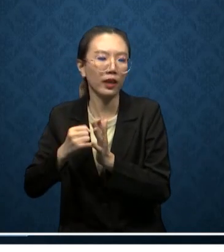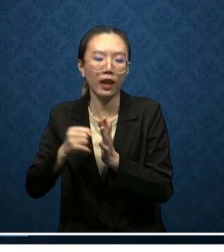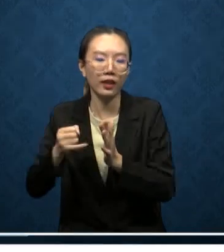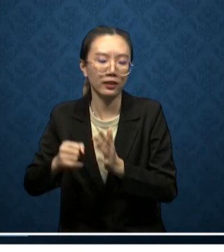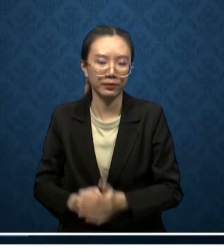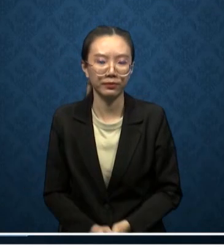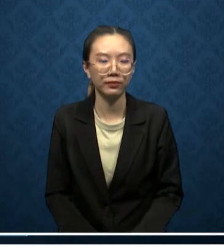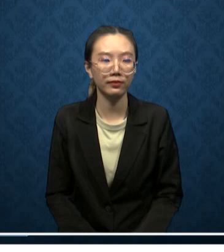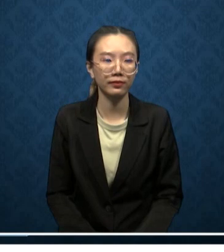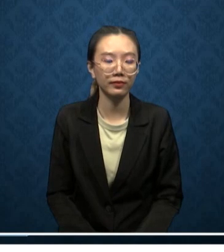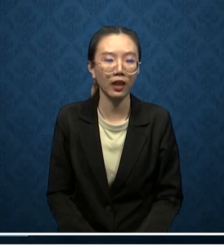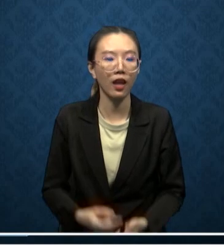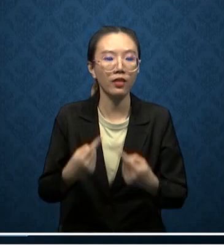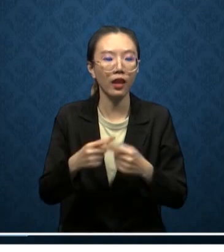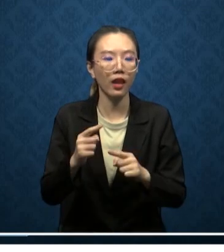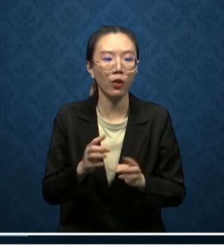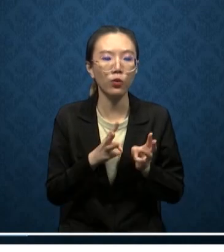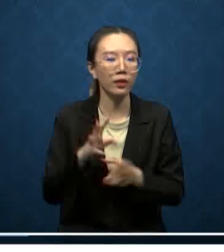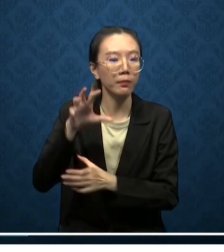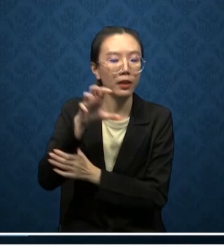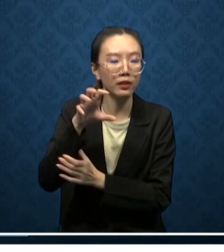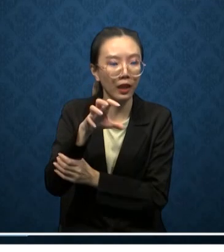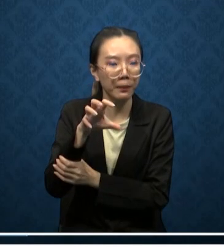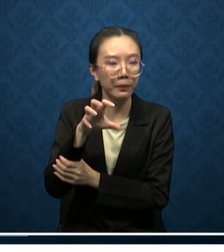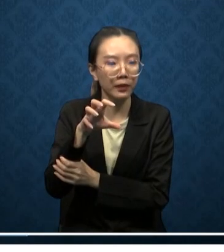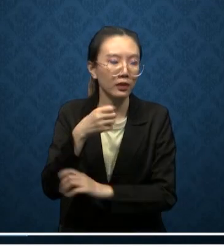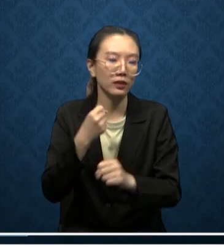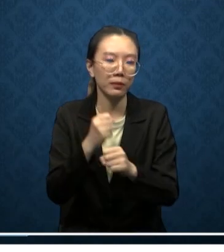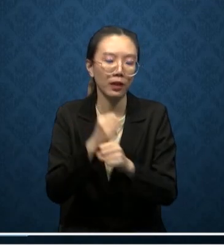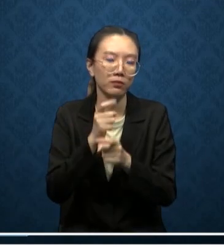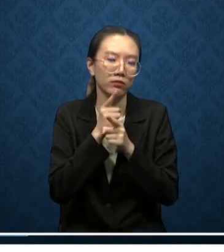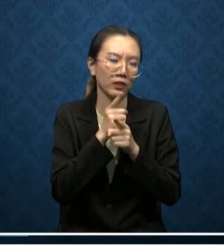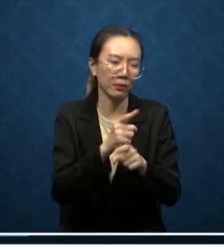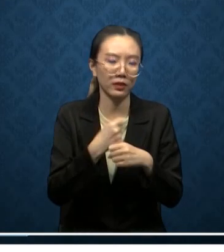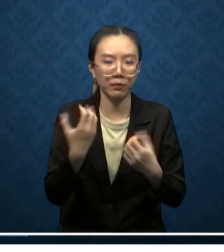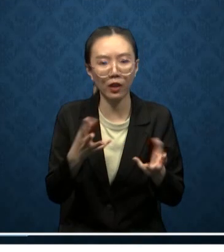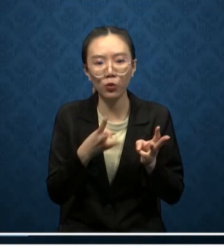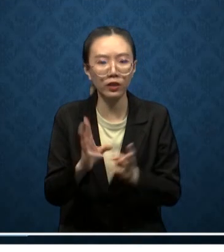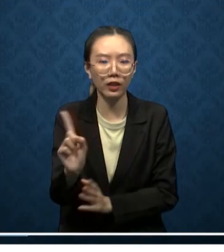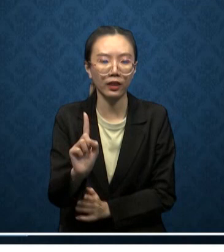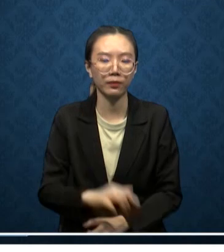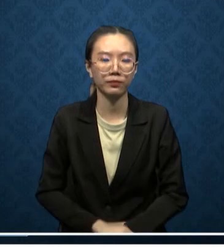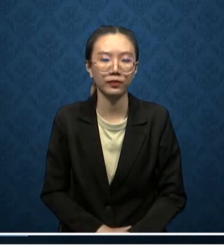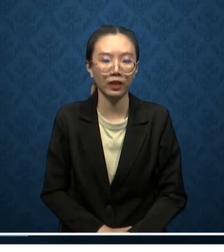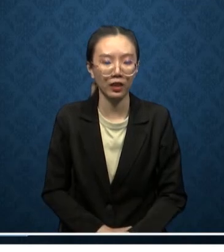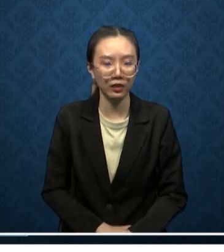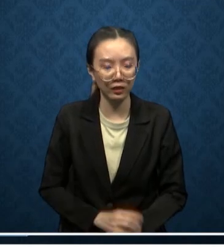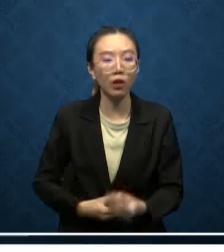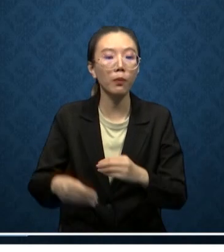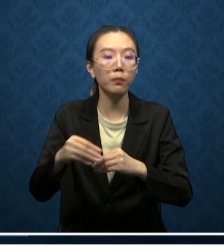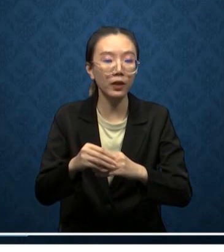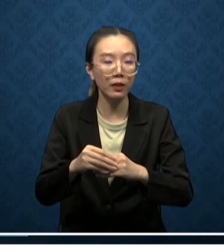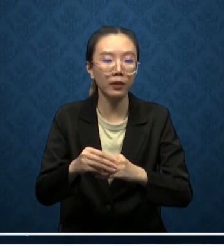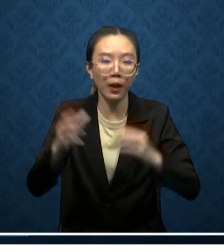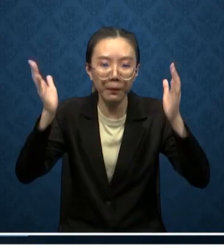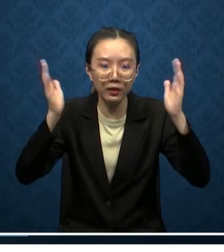นี้นะครับแต่ว่าการบังคับใช้ให้ฏิบัติตามนั้นนะครับจะทำยังไงนะครับเพิ่มช่องทางประชาสัมพันธ์ให้